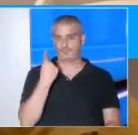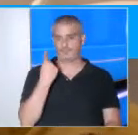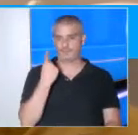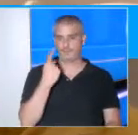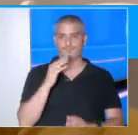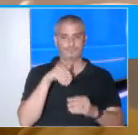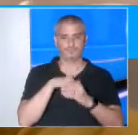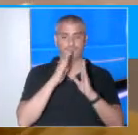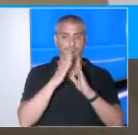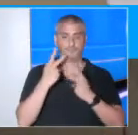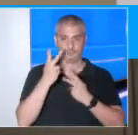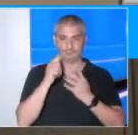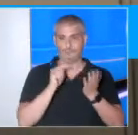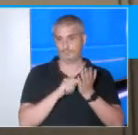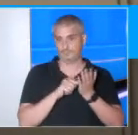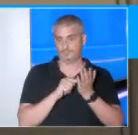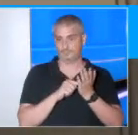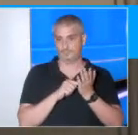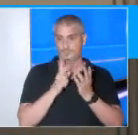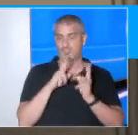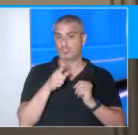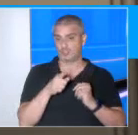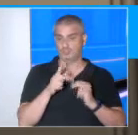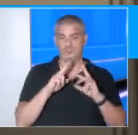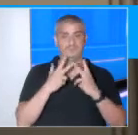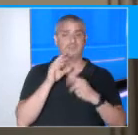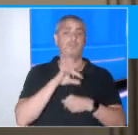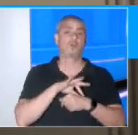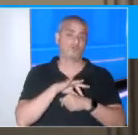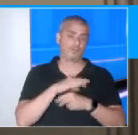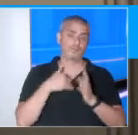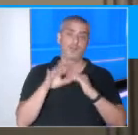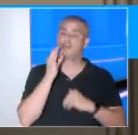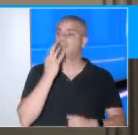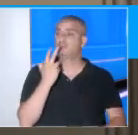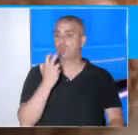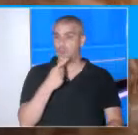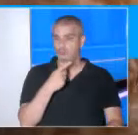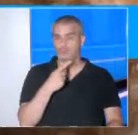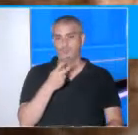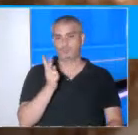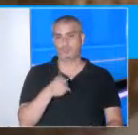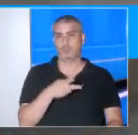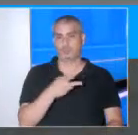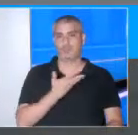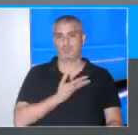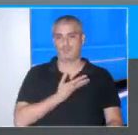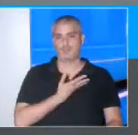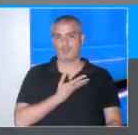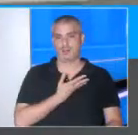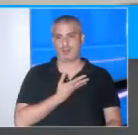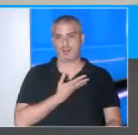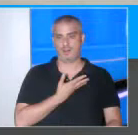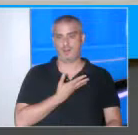לחסן בתוך בית החולים, מכיוון שישנם צוותים רפואיים מעל גיל 30 שיכולים לקבל,